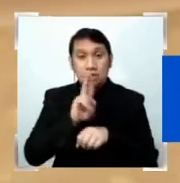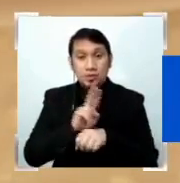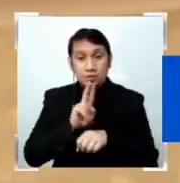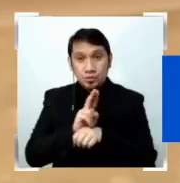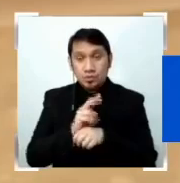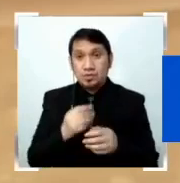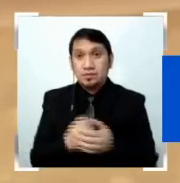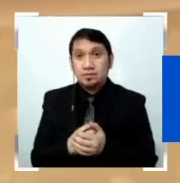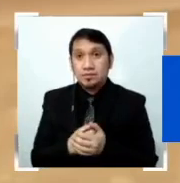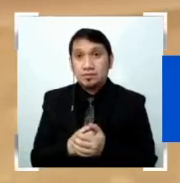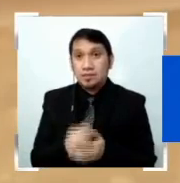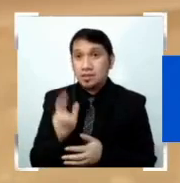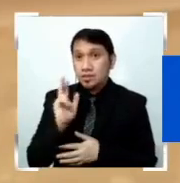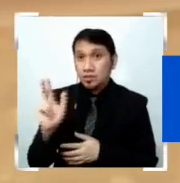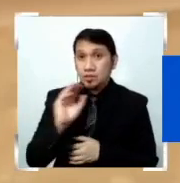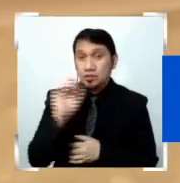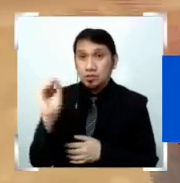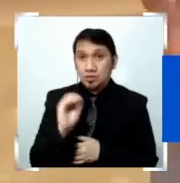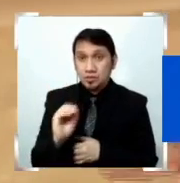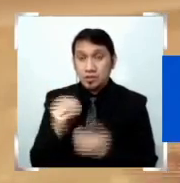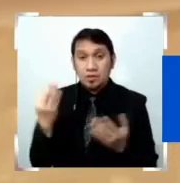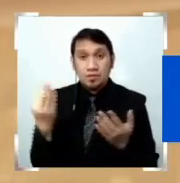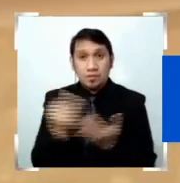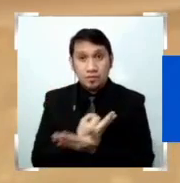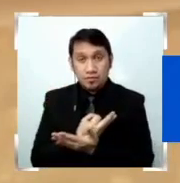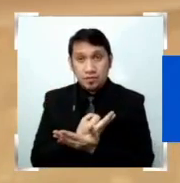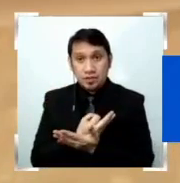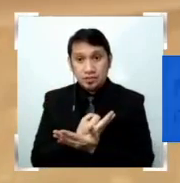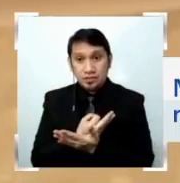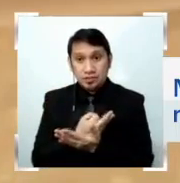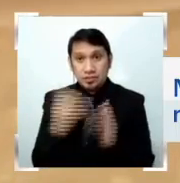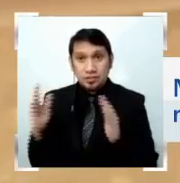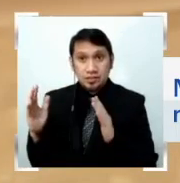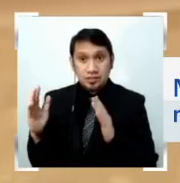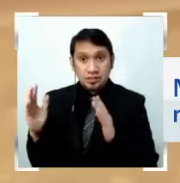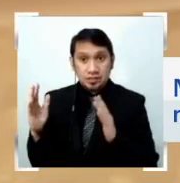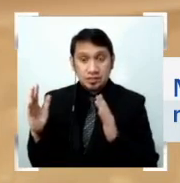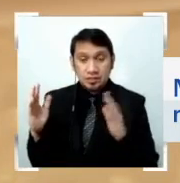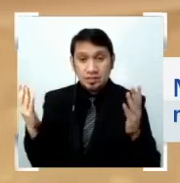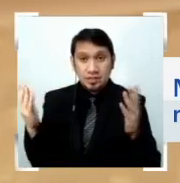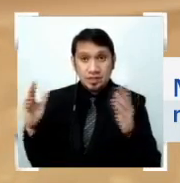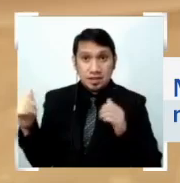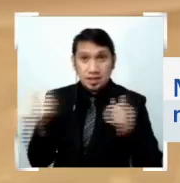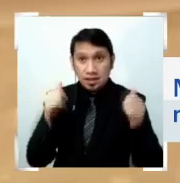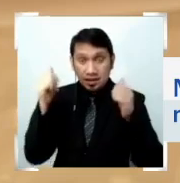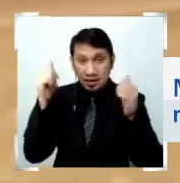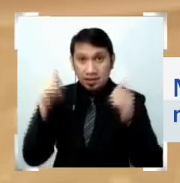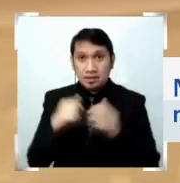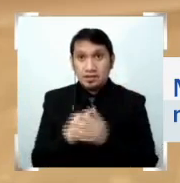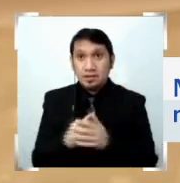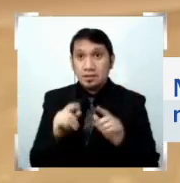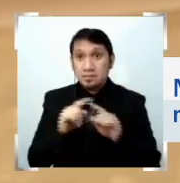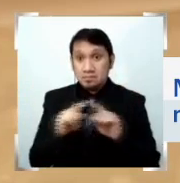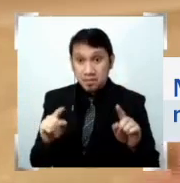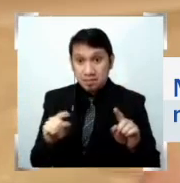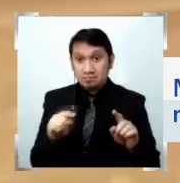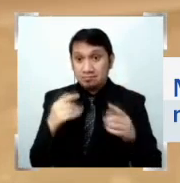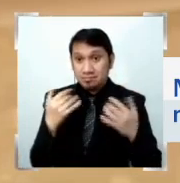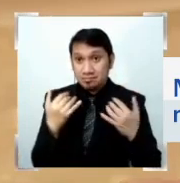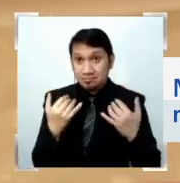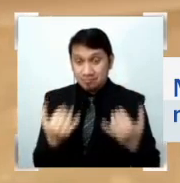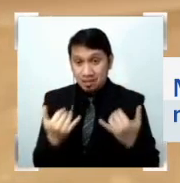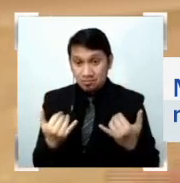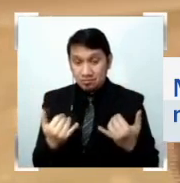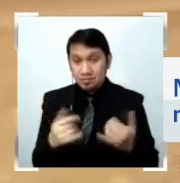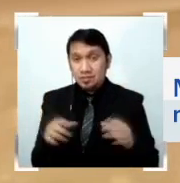we are inducing 30% fresh air sa sinihan natin. But during the pandemic or ngayon na